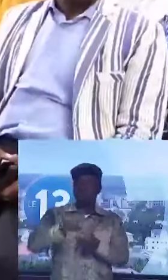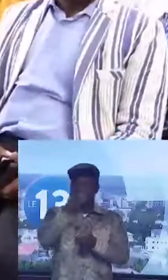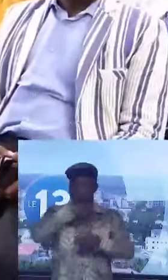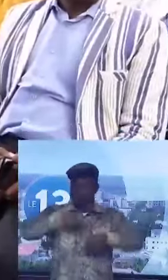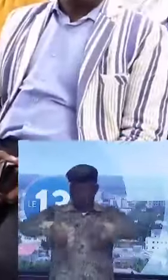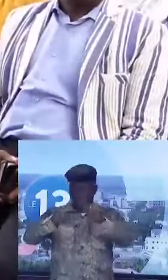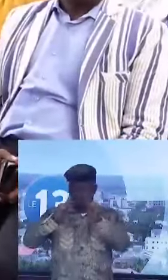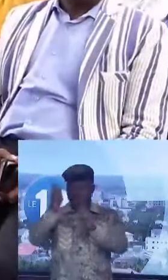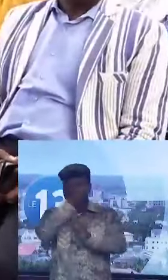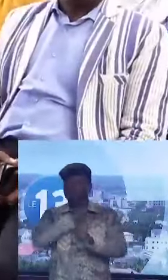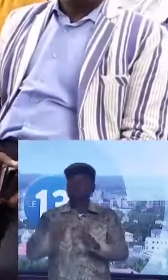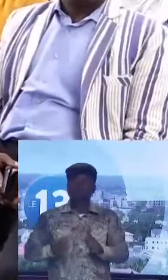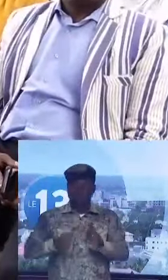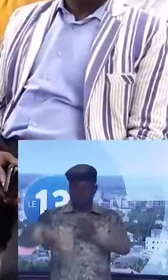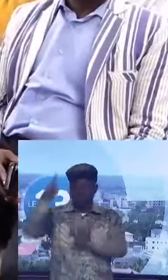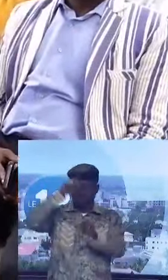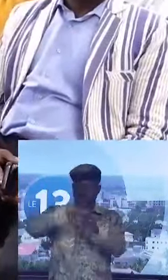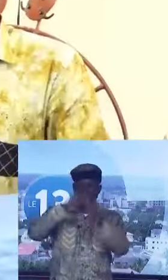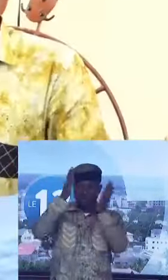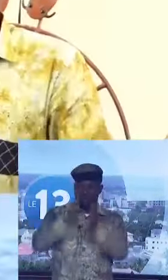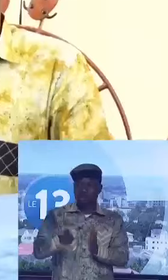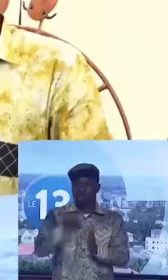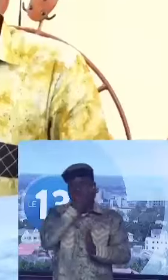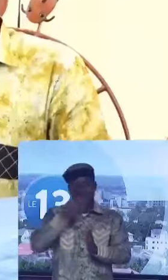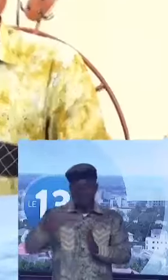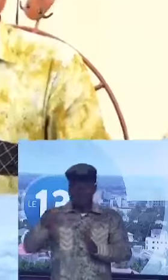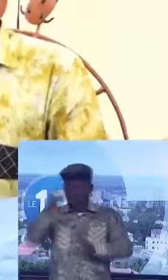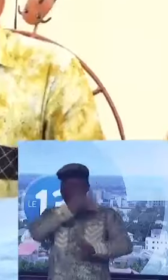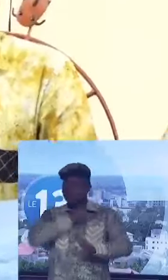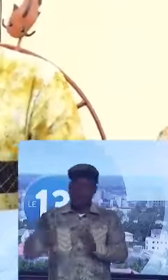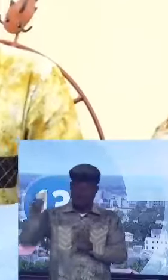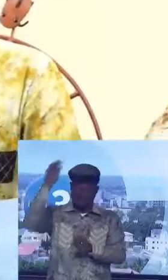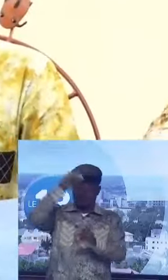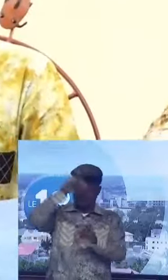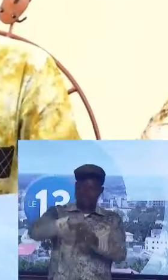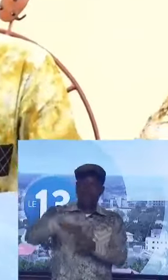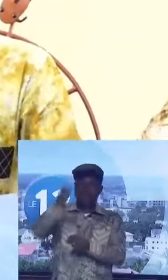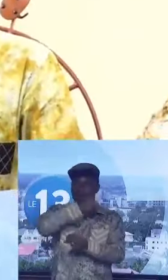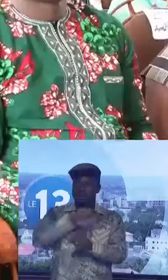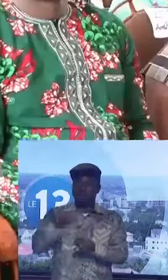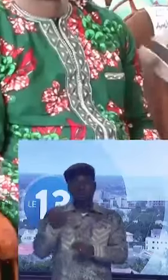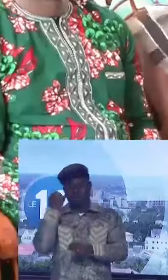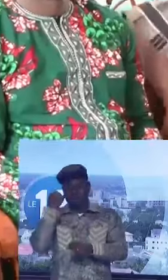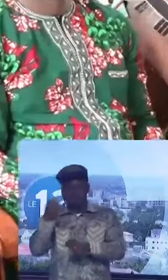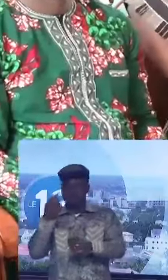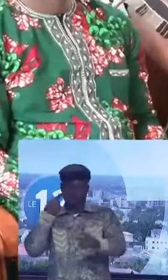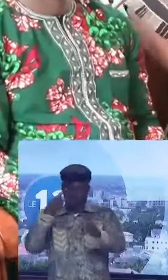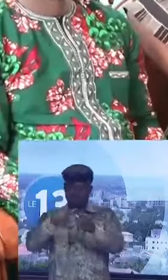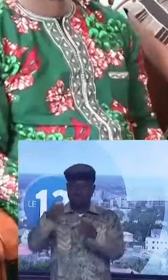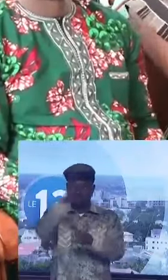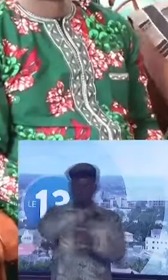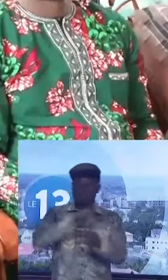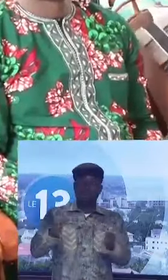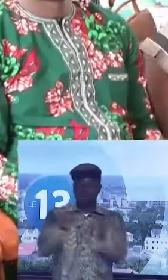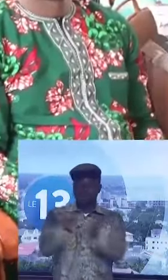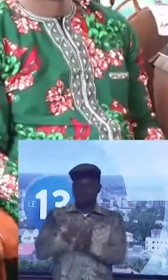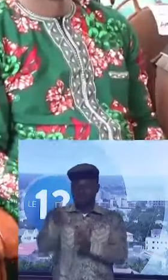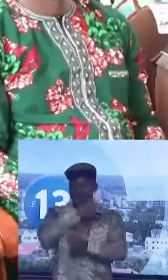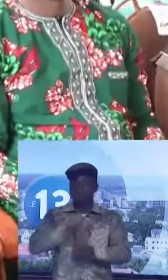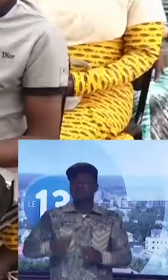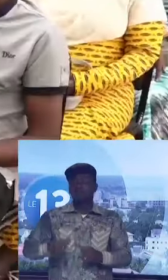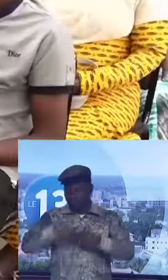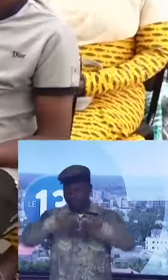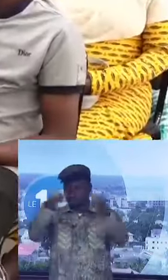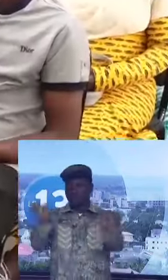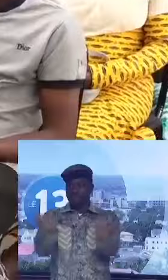permettre aux participants de mieux intégrer la vision des plus hautes autorités ainsi que celle de la délégation spéciale pour une meilleure mise